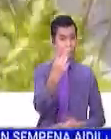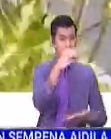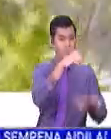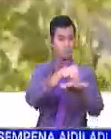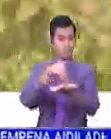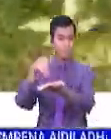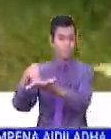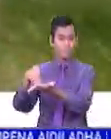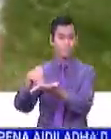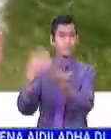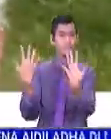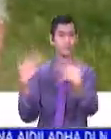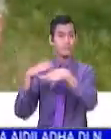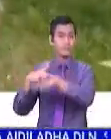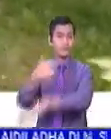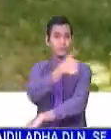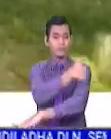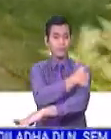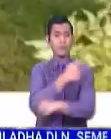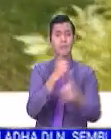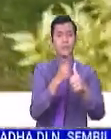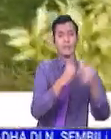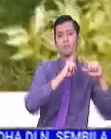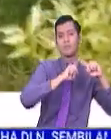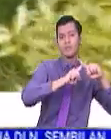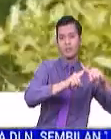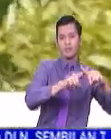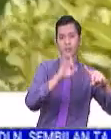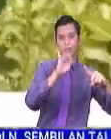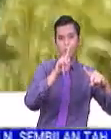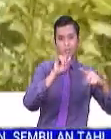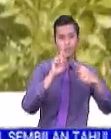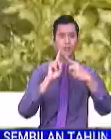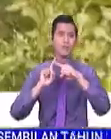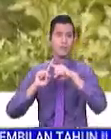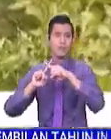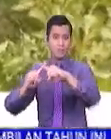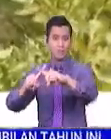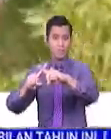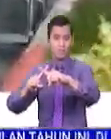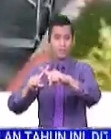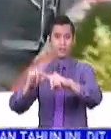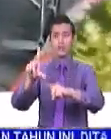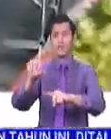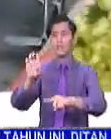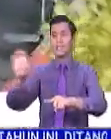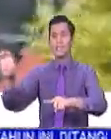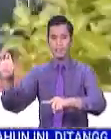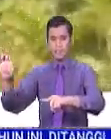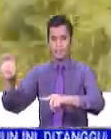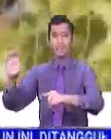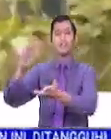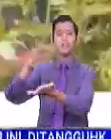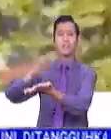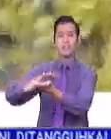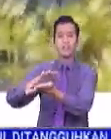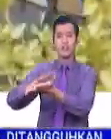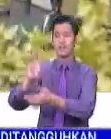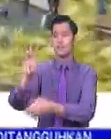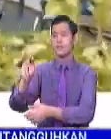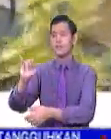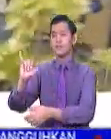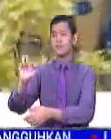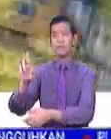4tb adalah di PPB dewan is Welly dan PPB dewantn.co detikfood sekolah Riam road